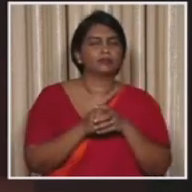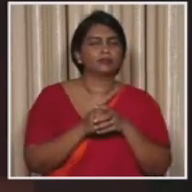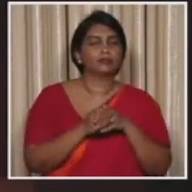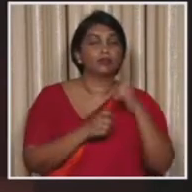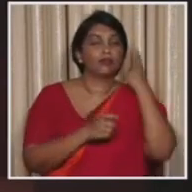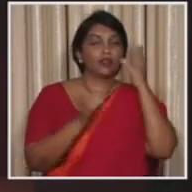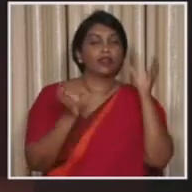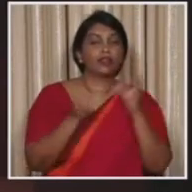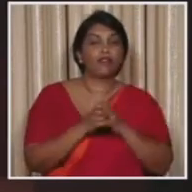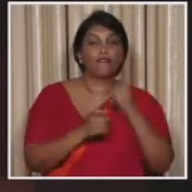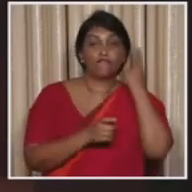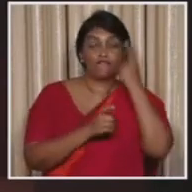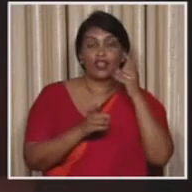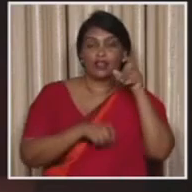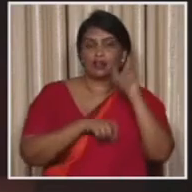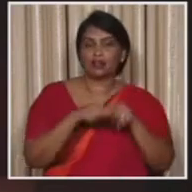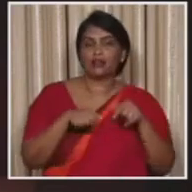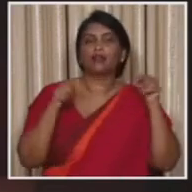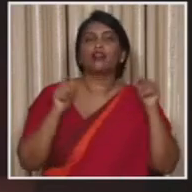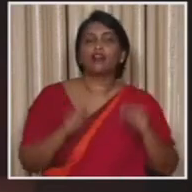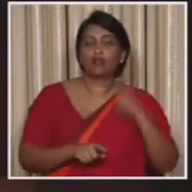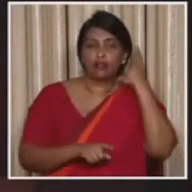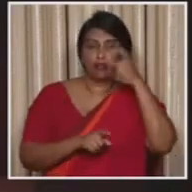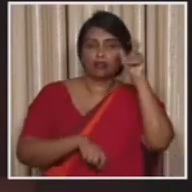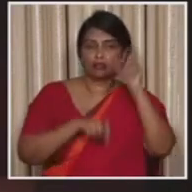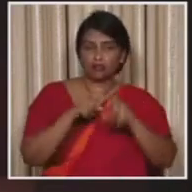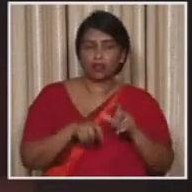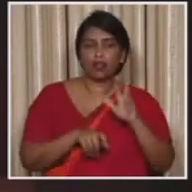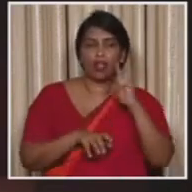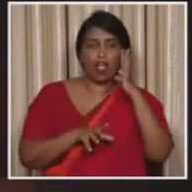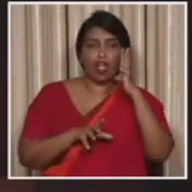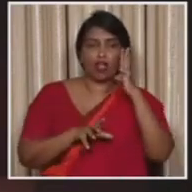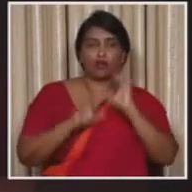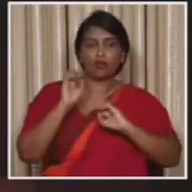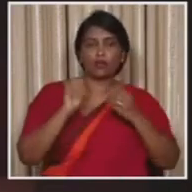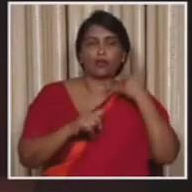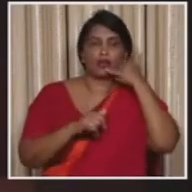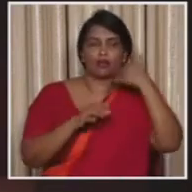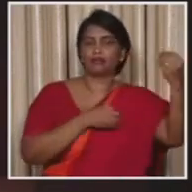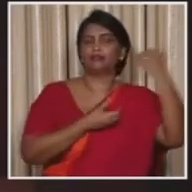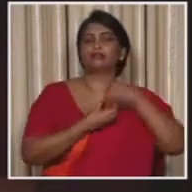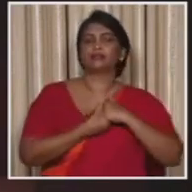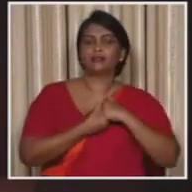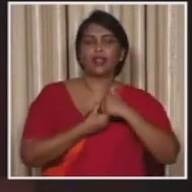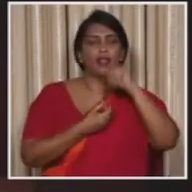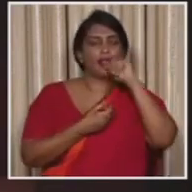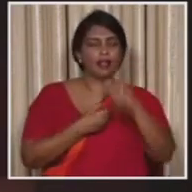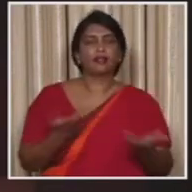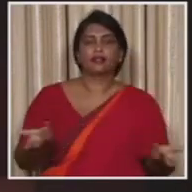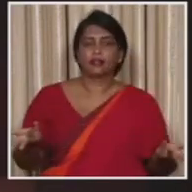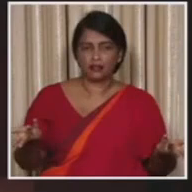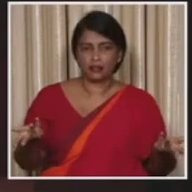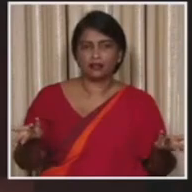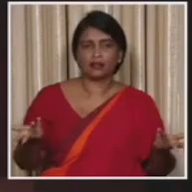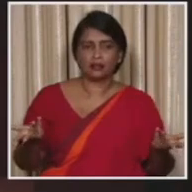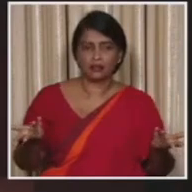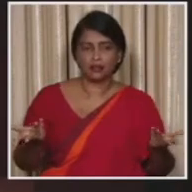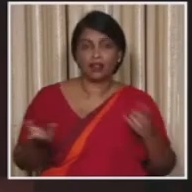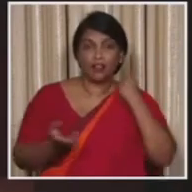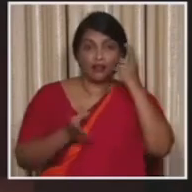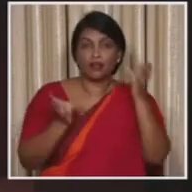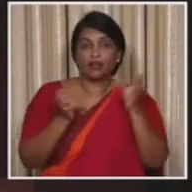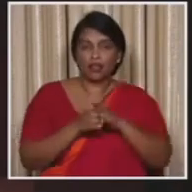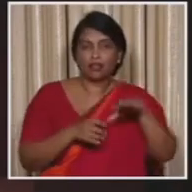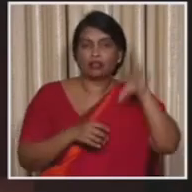කණ්ඩායම වියත්මග. දැන් වියත්මගේ 90% ඉන්නේ සජබේ. ඒකයි ඇත්ත කතාව. ඒ මොකද වියත්මකට